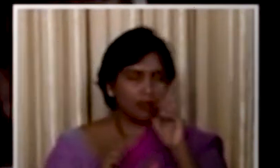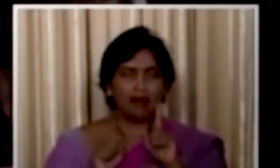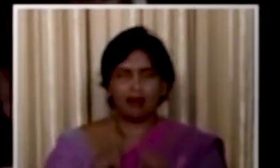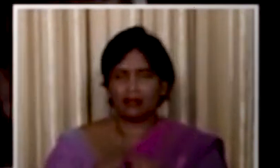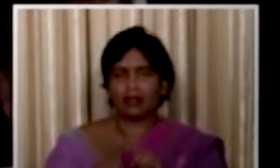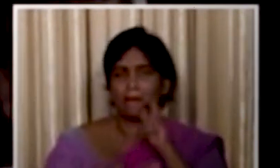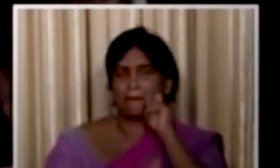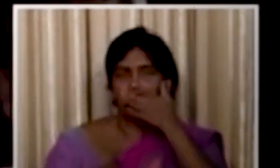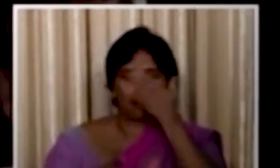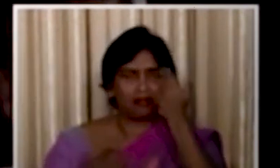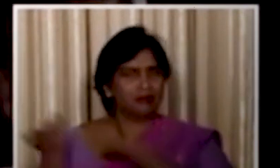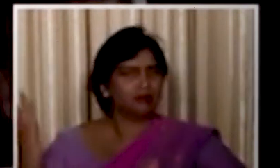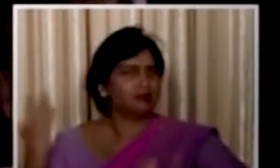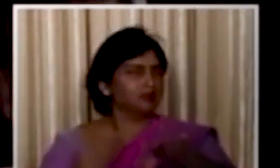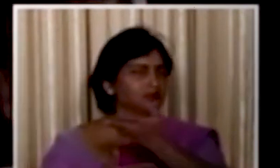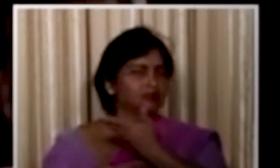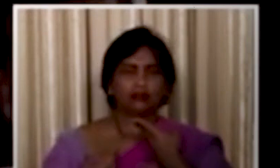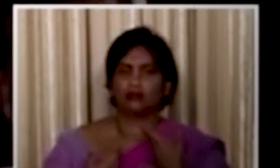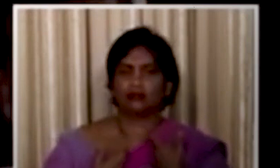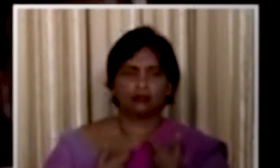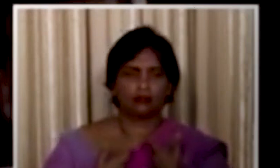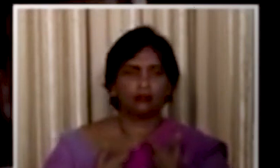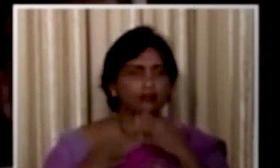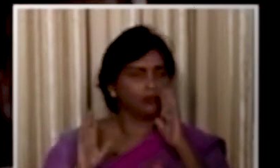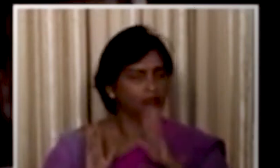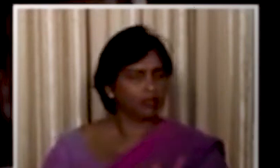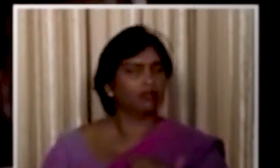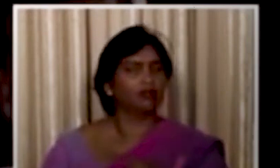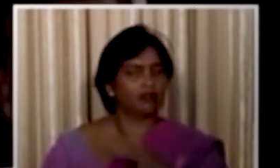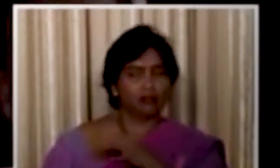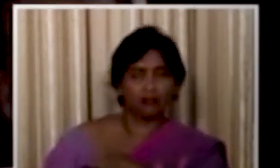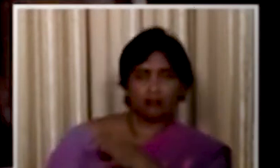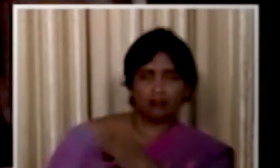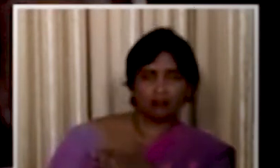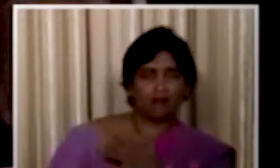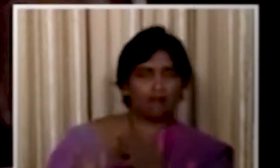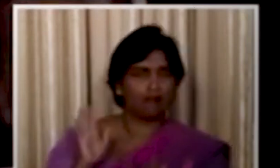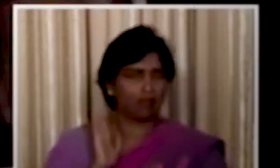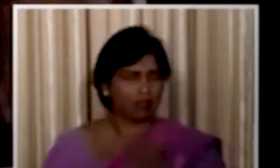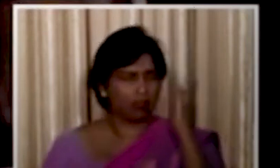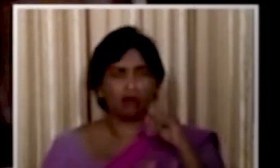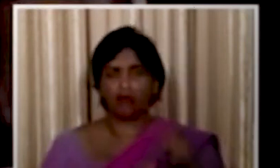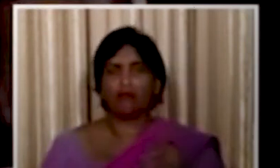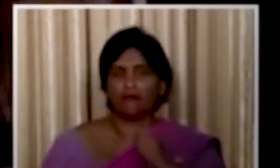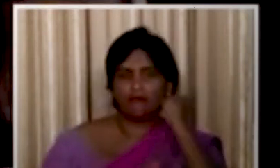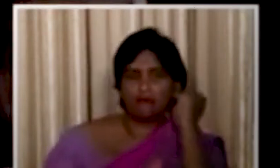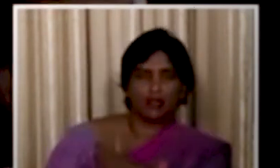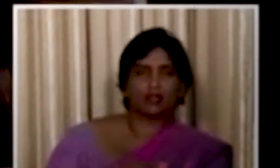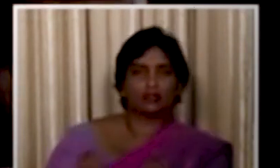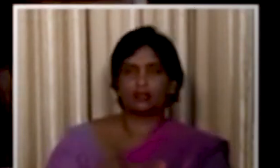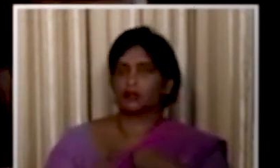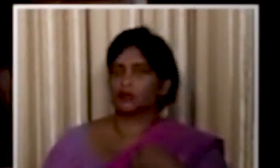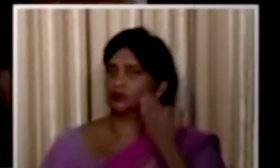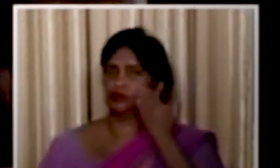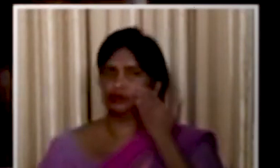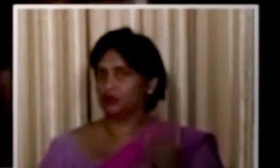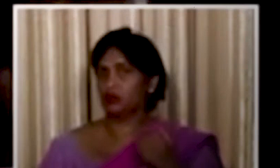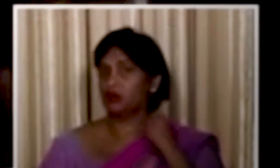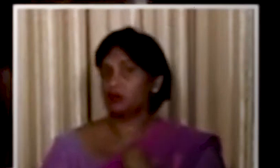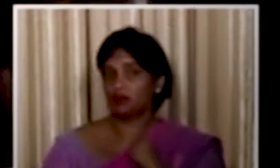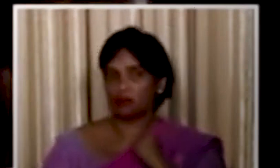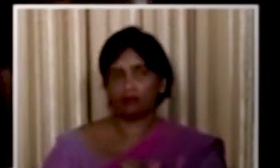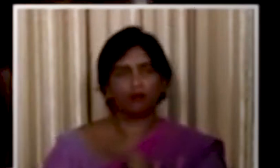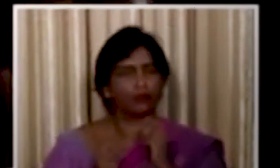எங்கள் மக்கள் மீது இருக்கின்ற காழ்ப்புணர்ச்சியினுடைய வெளிப்பாடு தான் இது இருக்கிறது. அரசாங்கம் இதை தலையிட்டு உடனடியாக